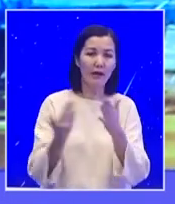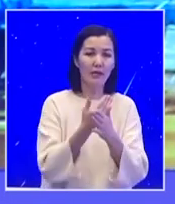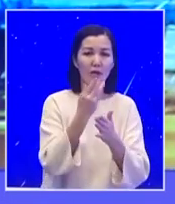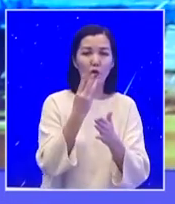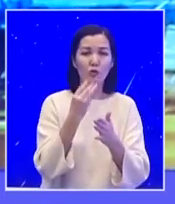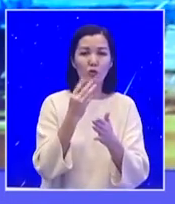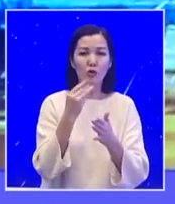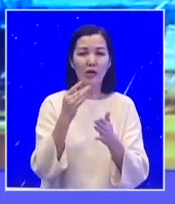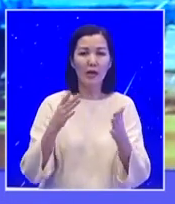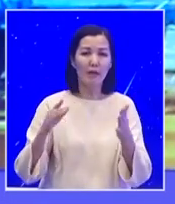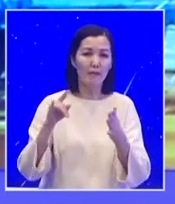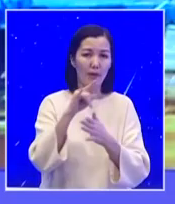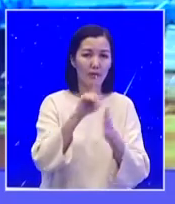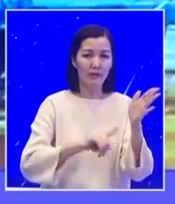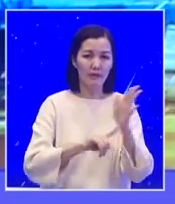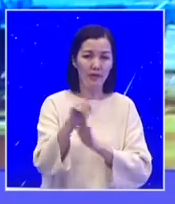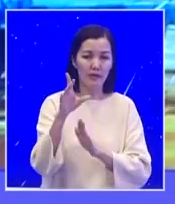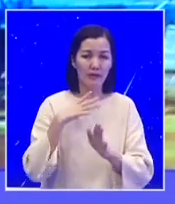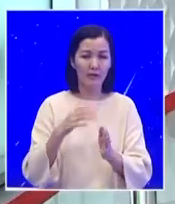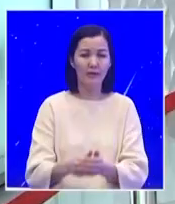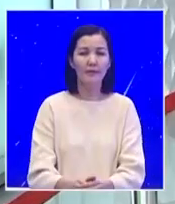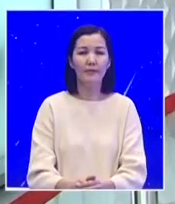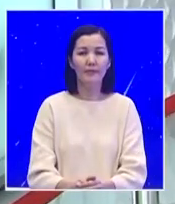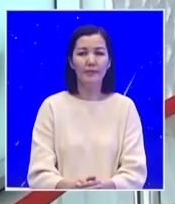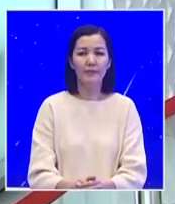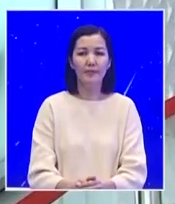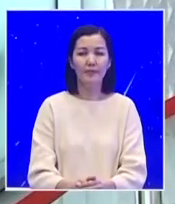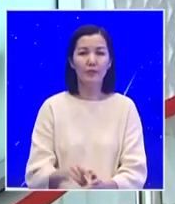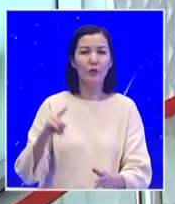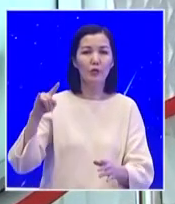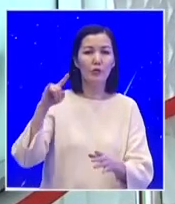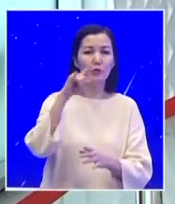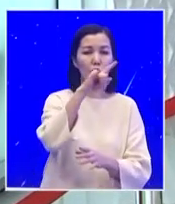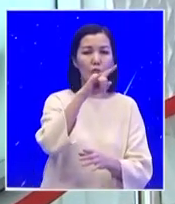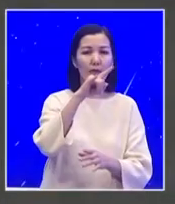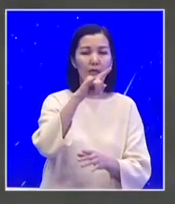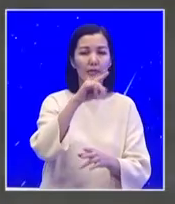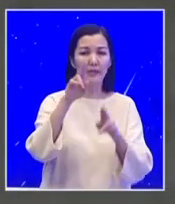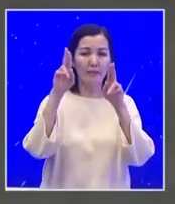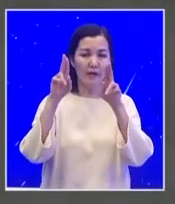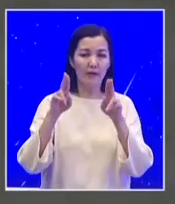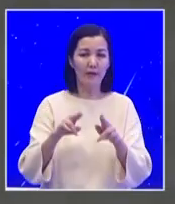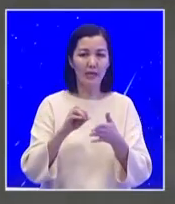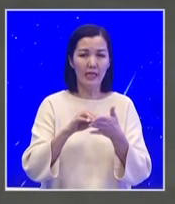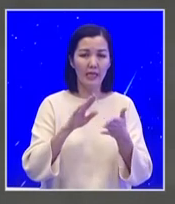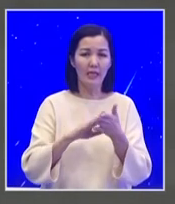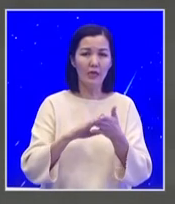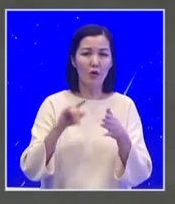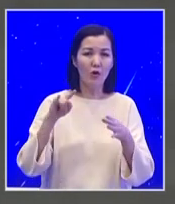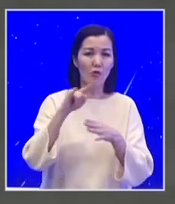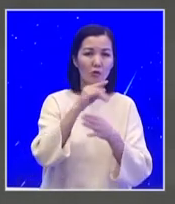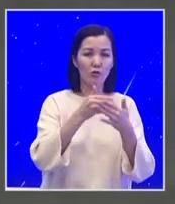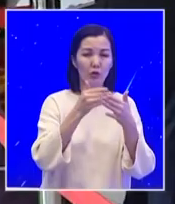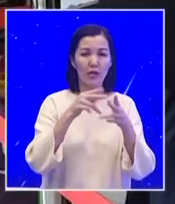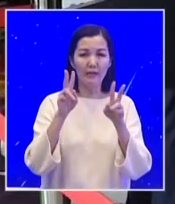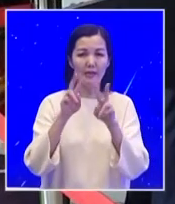Шарал бағытында қатынай бастады. Шу барысындағы стандартты рәсімдер. Бұл тіркеу және шу алдындағы